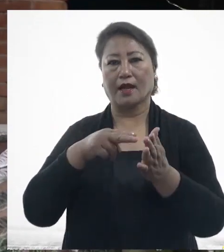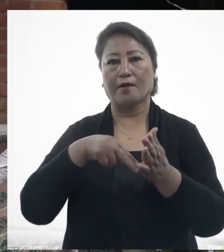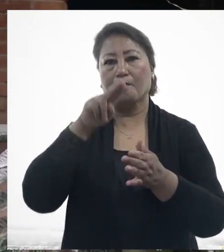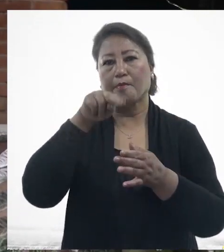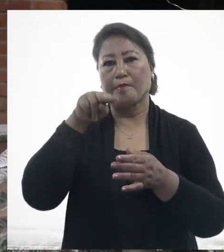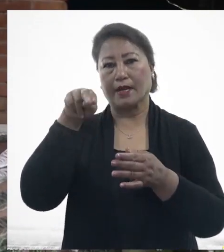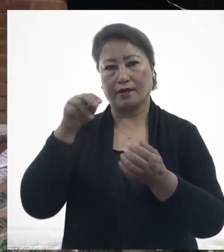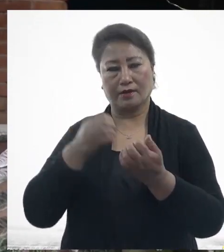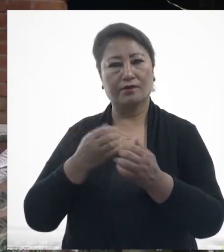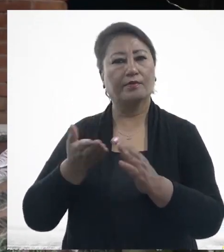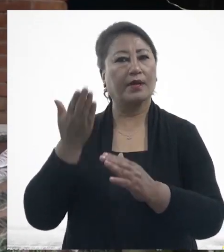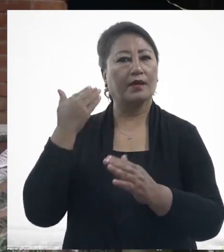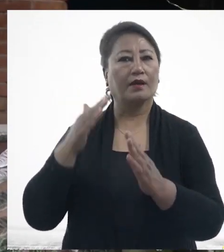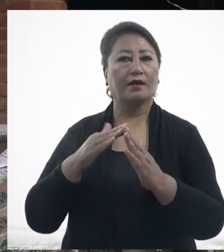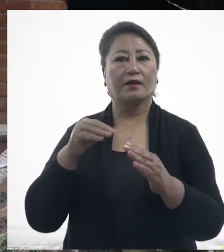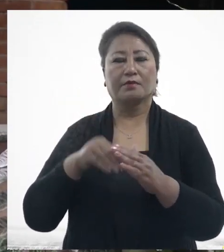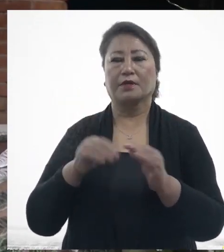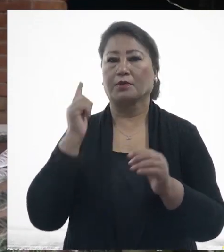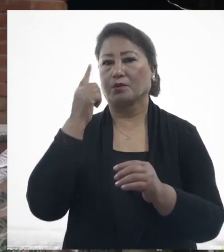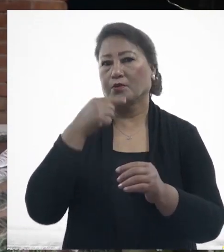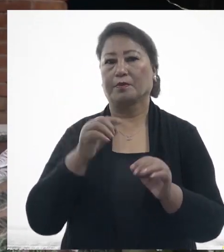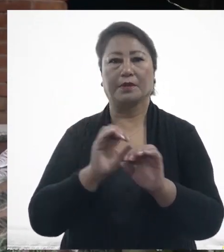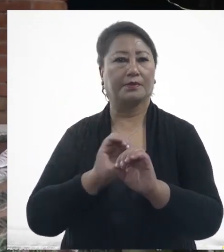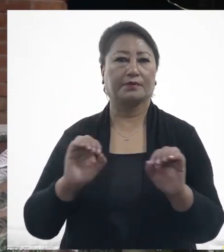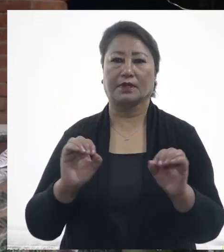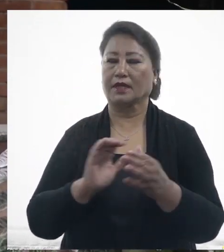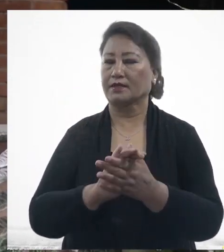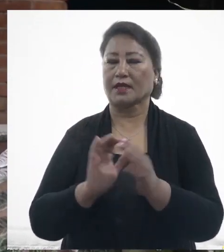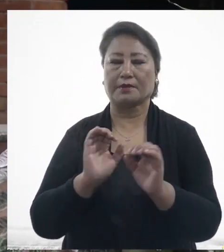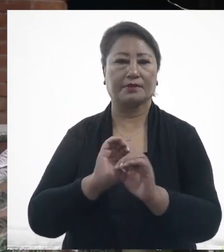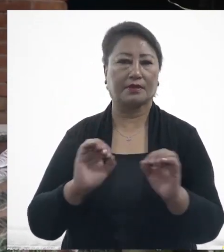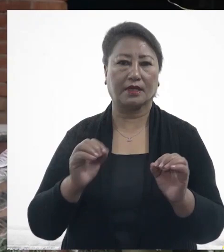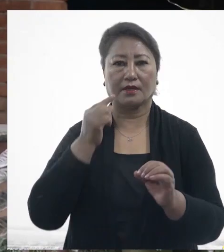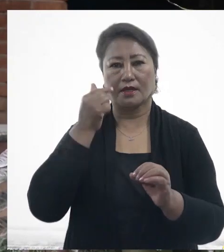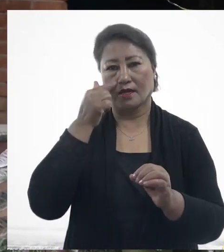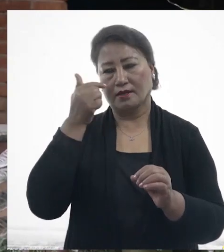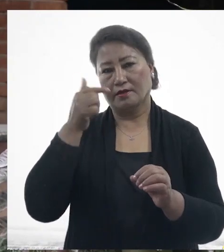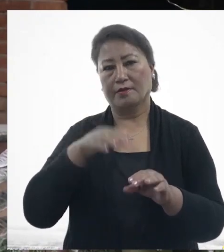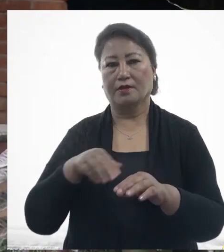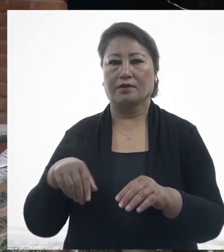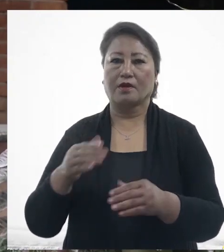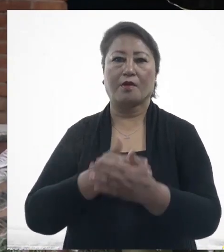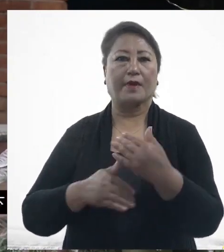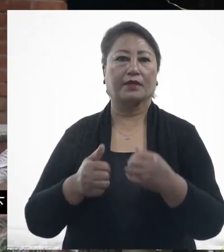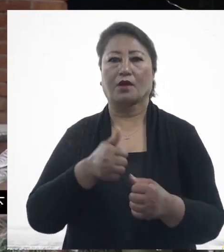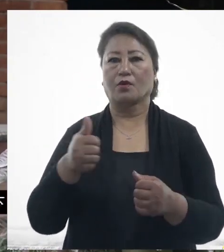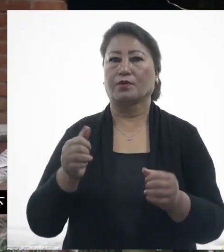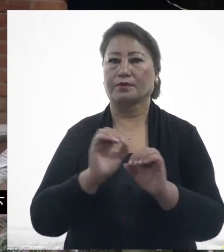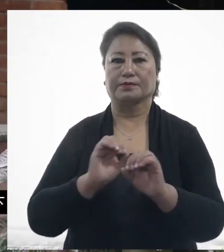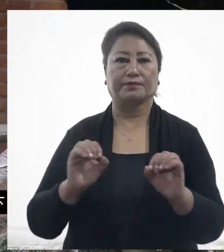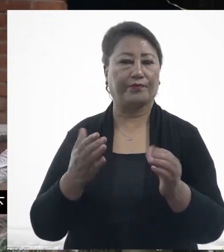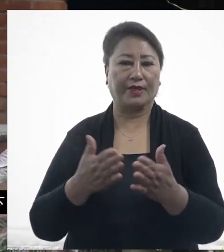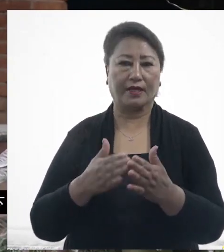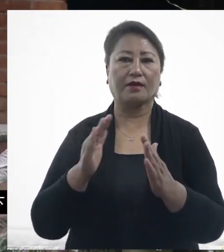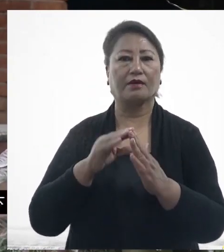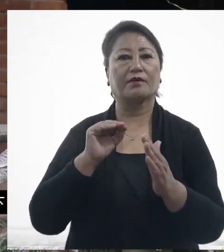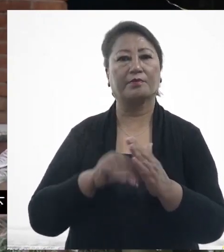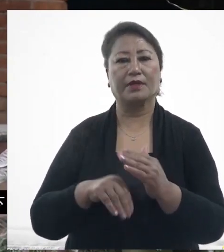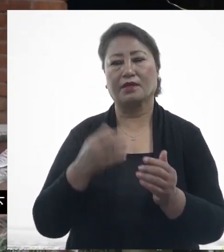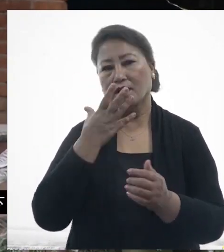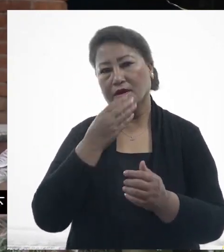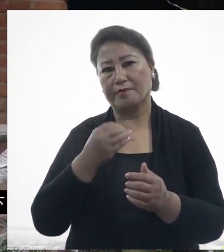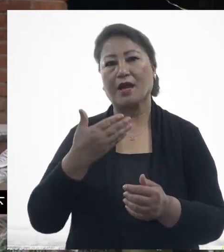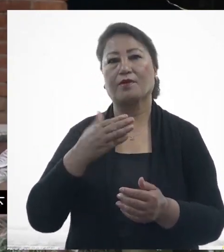हुँदाखेरि हुन्थ्यो, कोही थिएन, आफ्नो साथीभाइ दाई दाइ दिदीहरू, म जस्तो अपाङ्ग है, अनि मलाई घरमा अलि अप्ठ्यारो